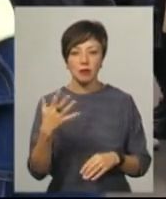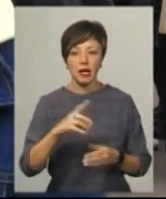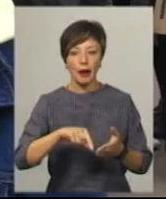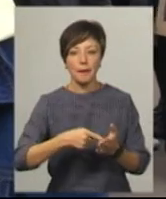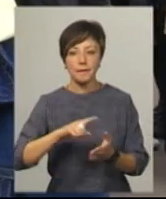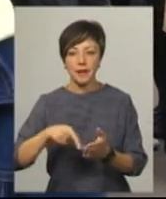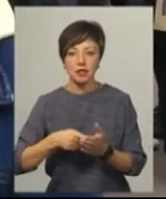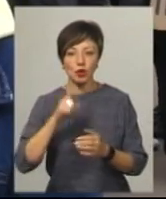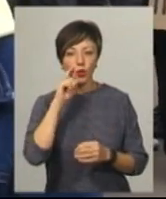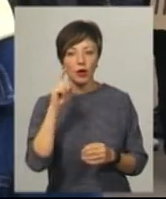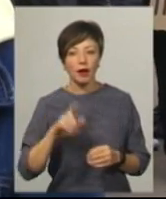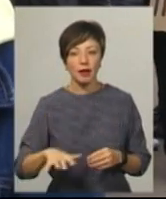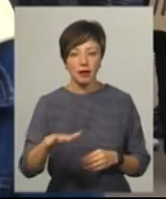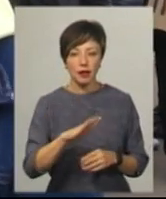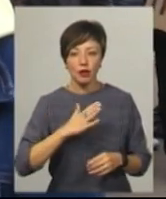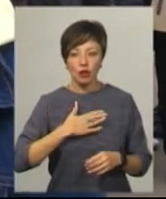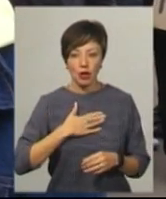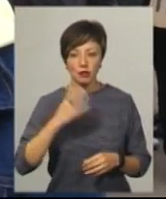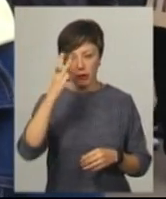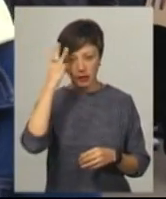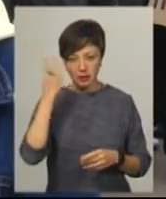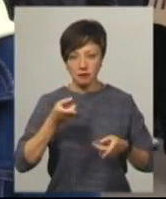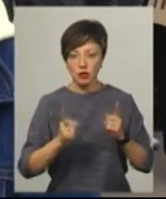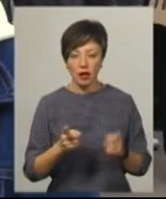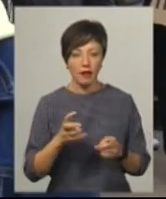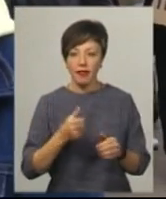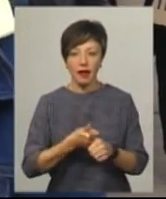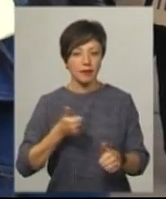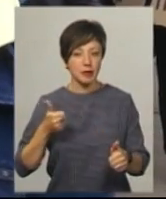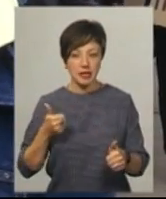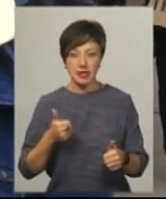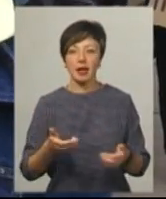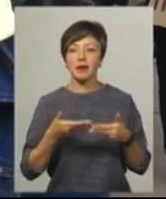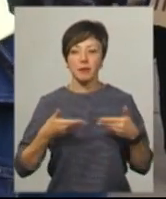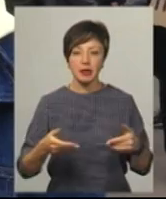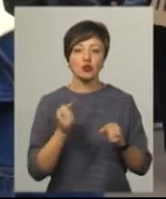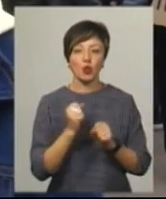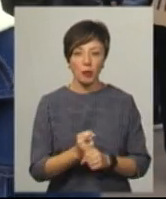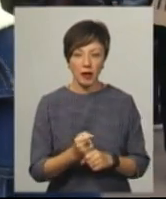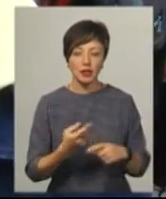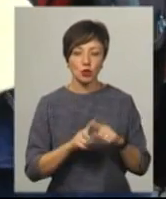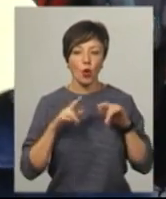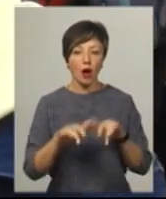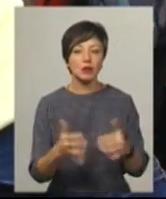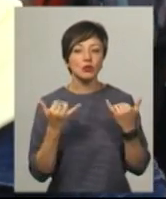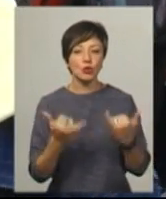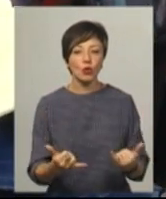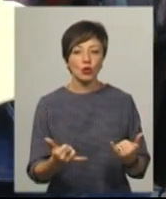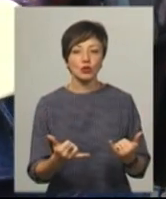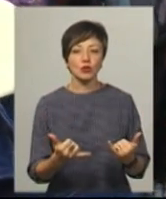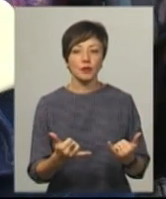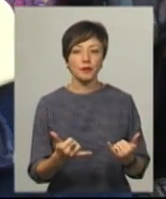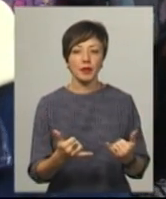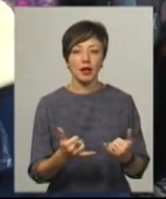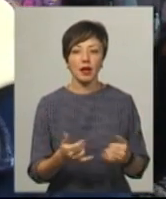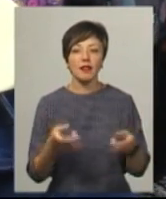міст України. Наш Хмельницький, звичайно, не пасе задніх, і ми зробили цю акцію сьогоднішнього заходу. Є